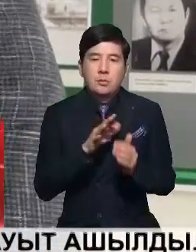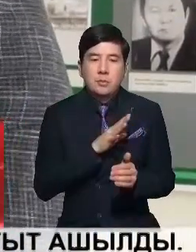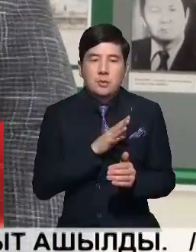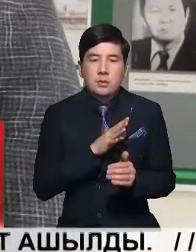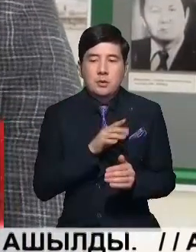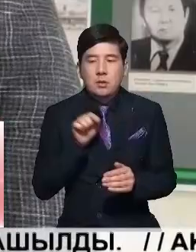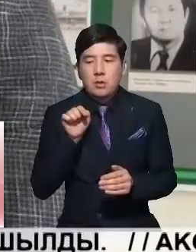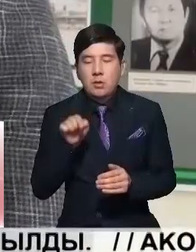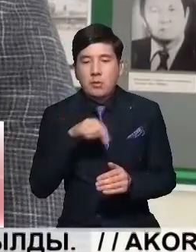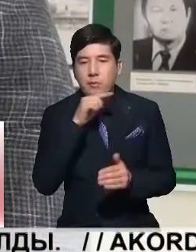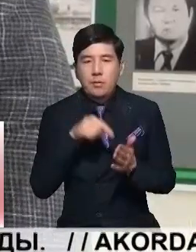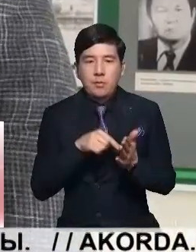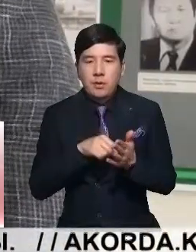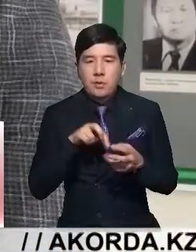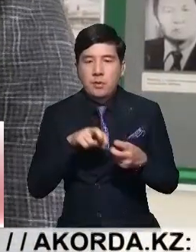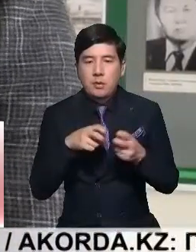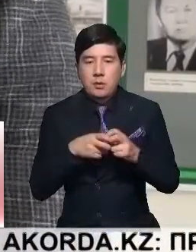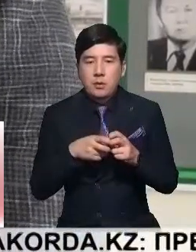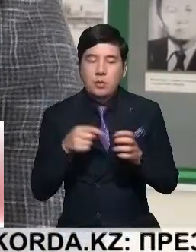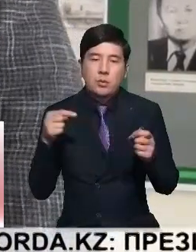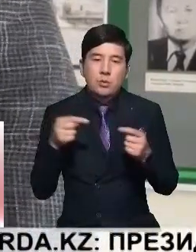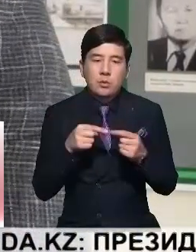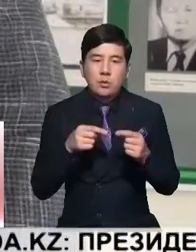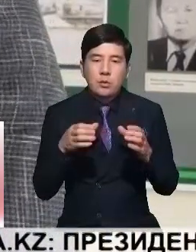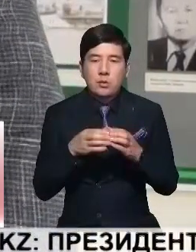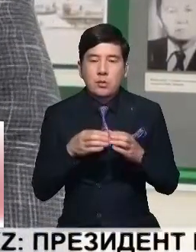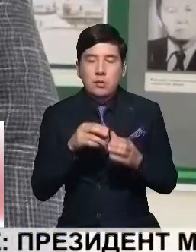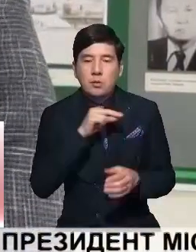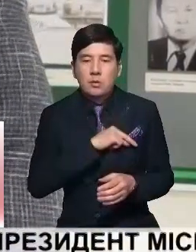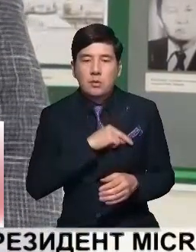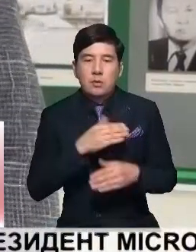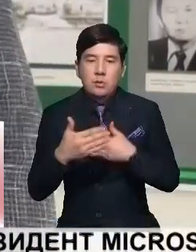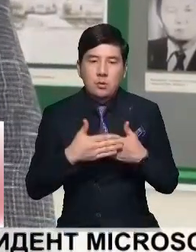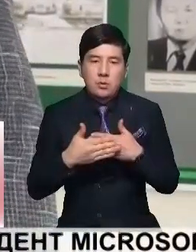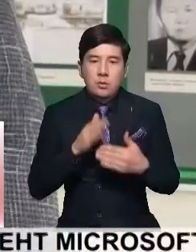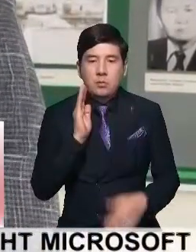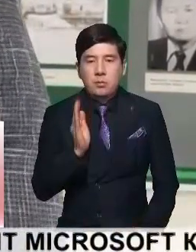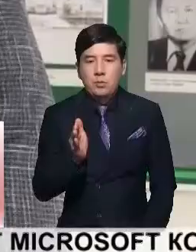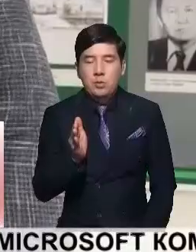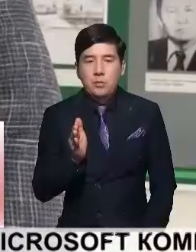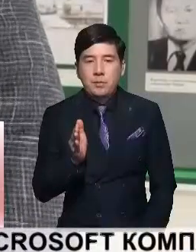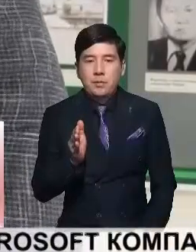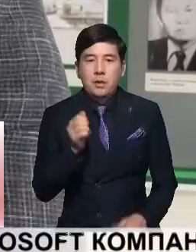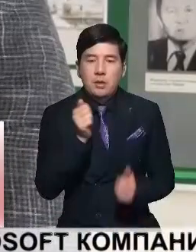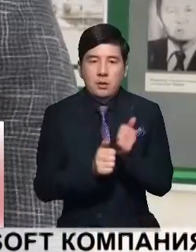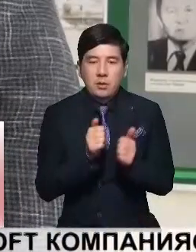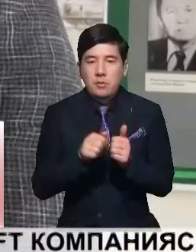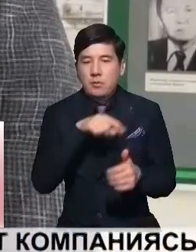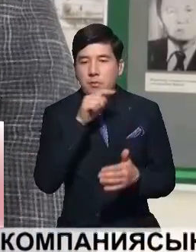тиісті мемлекеттік органдармен және тиісті мекемелермен жұмыс белсенді түрде атқаратын боламыз. Әр сұраққа